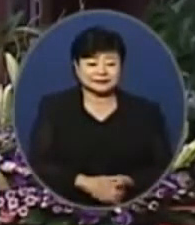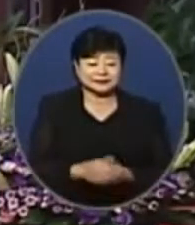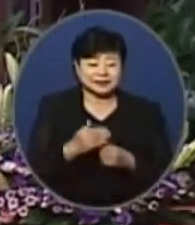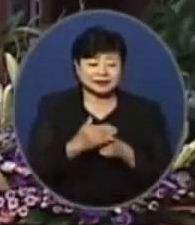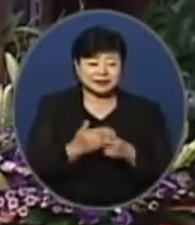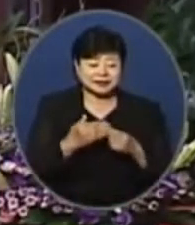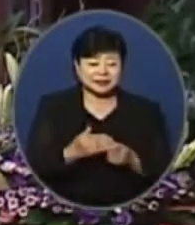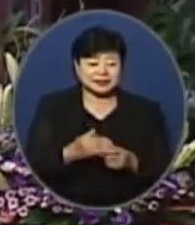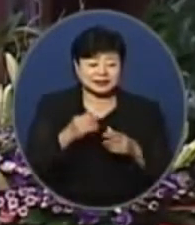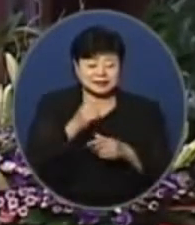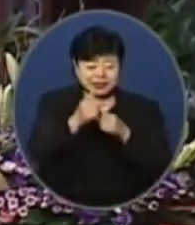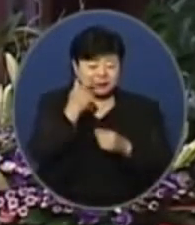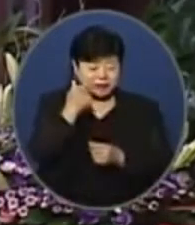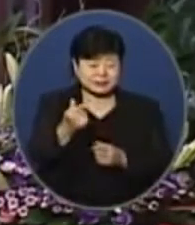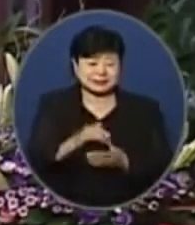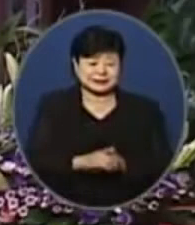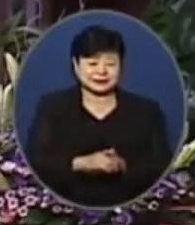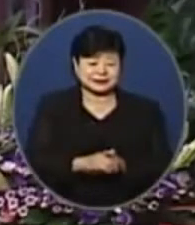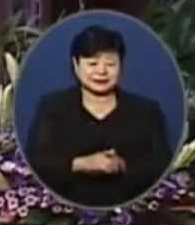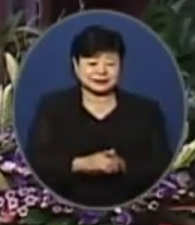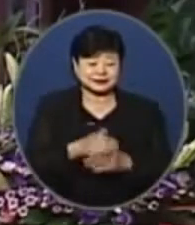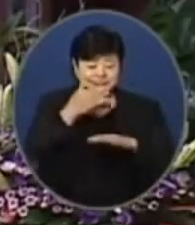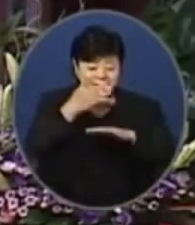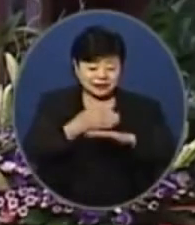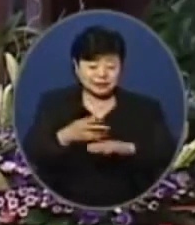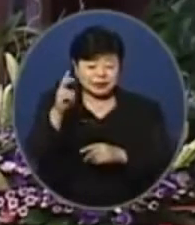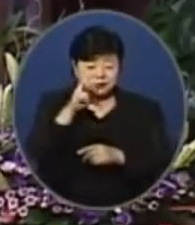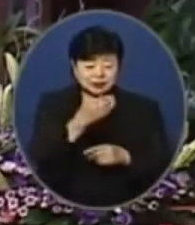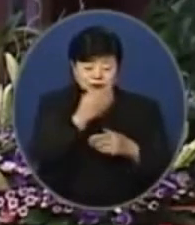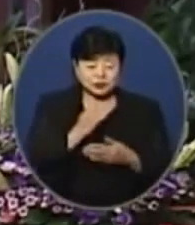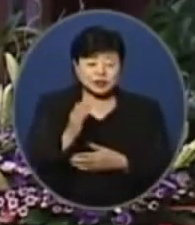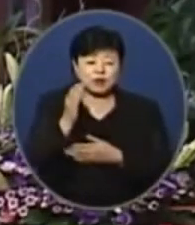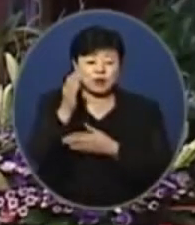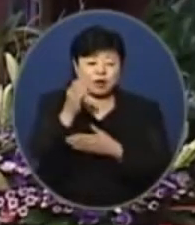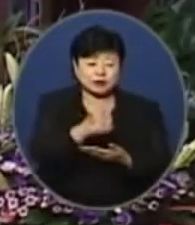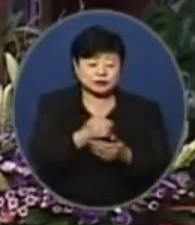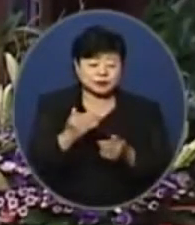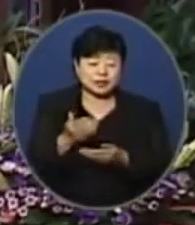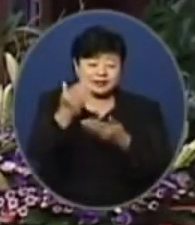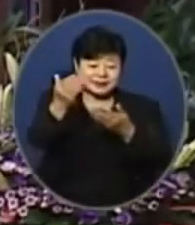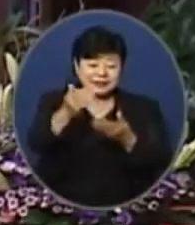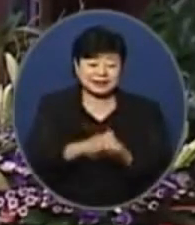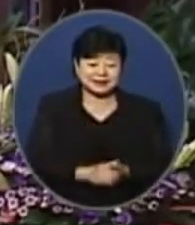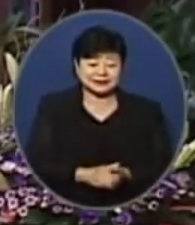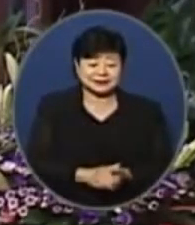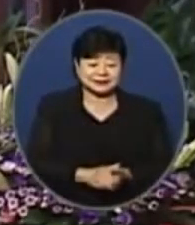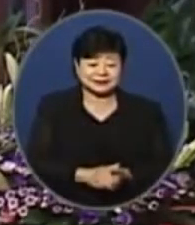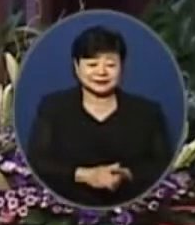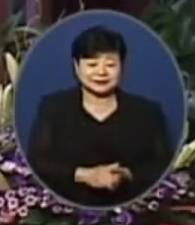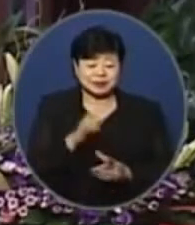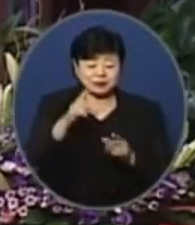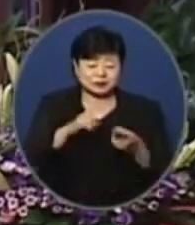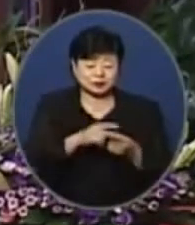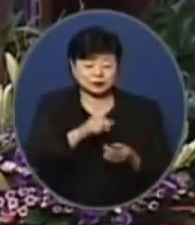사랑과 은혜와 자비가 모아나신 하나님 아버지 감사 찬송 존경광 우리 하나님께 올려드립니다. 내